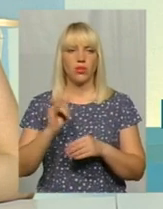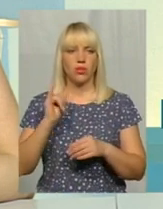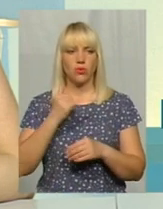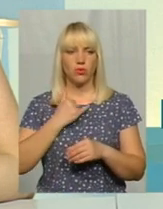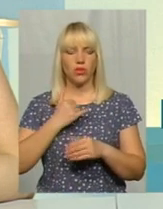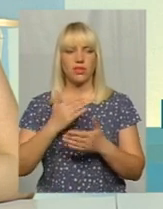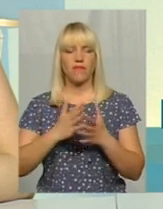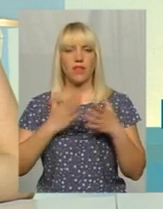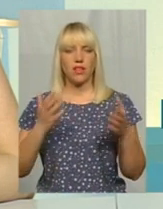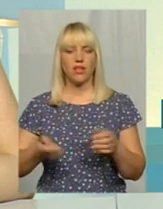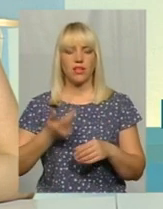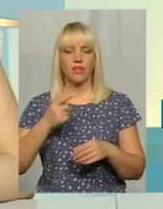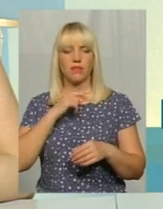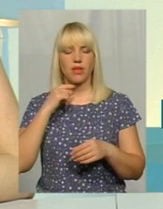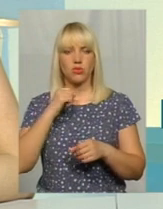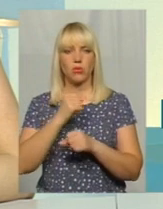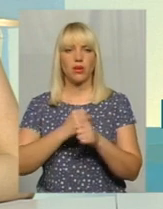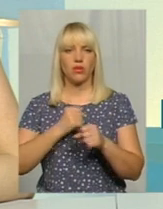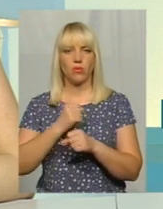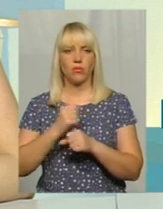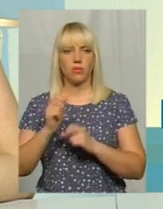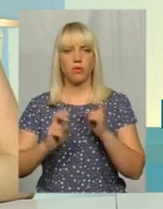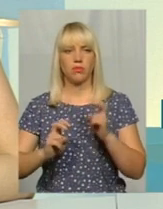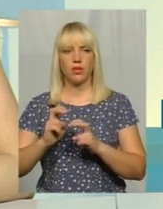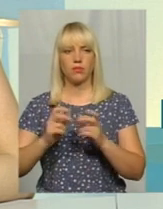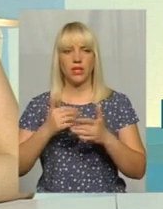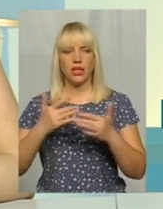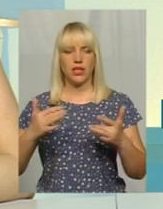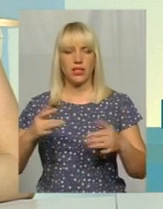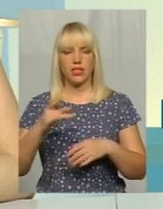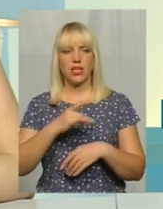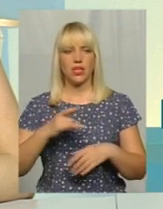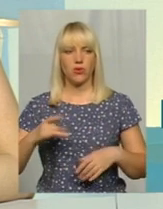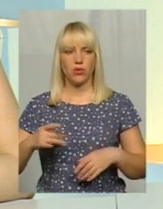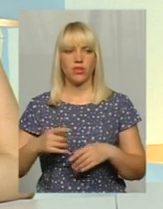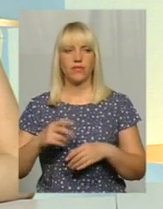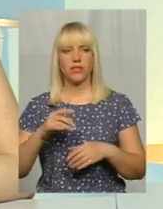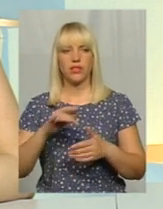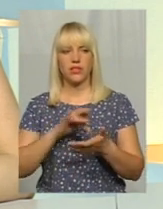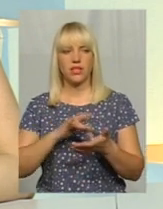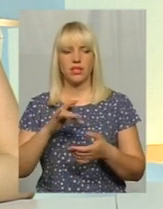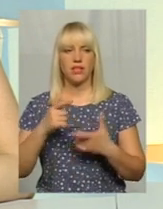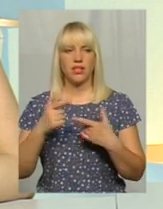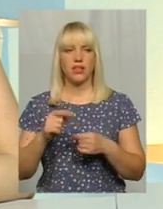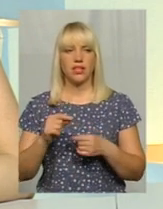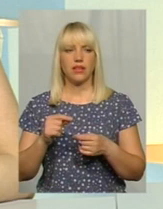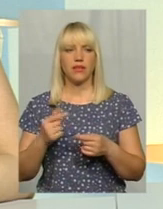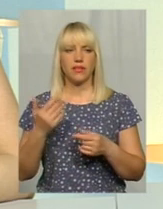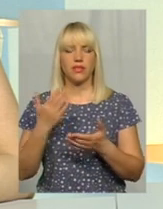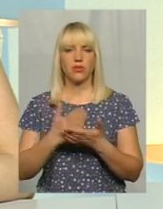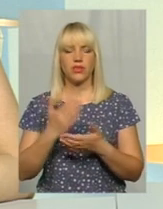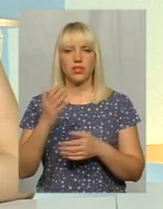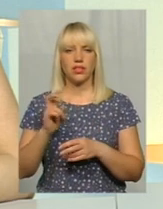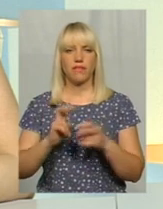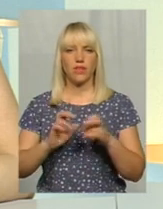велика кількість м'ясопереробних підприємств з різних районів, районних центрів, де знаходяться їхнє